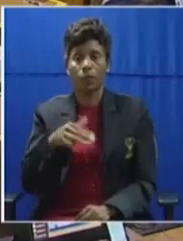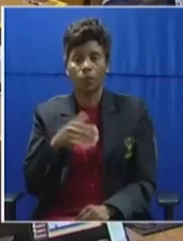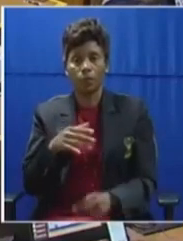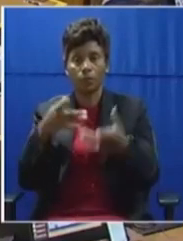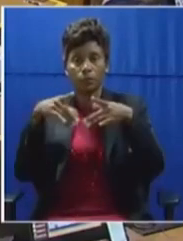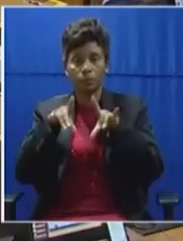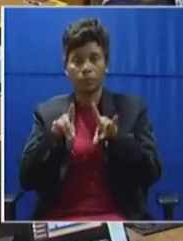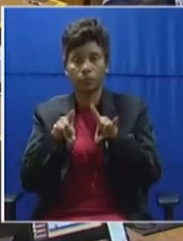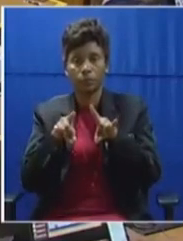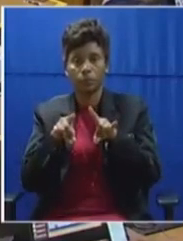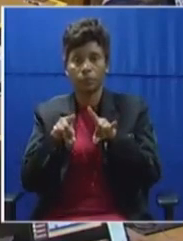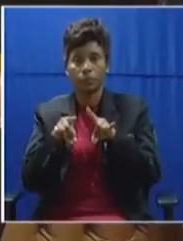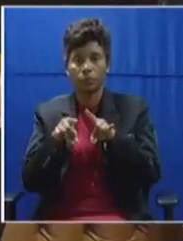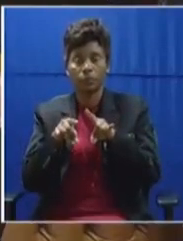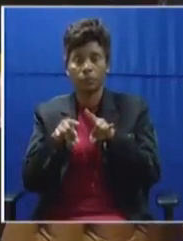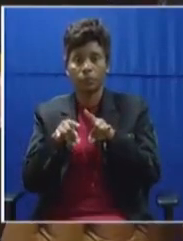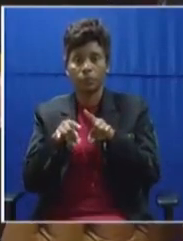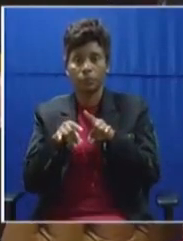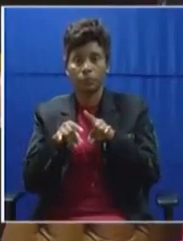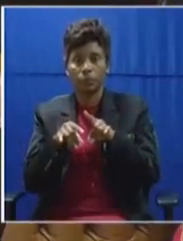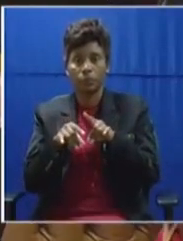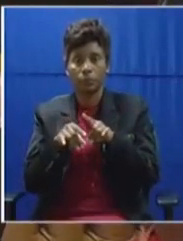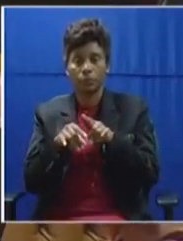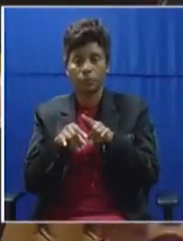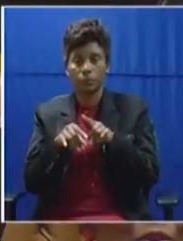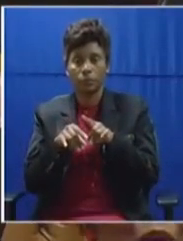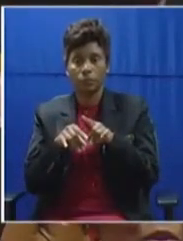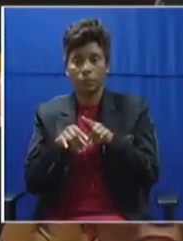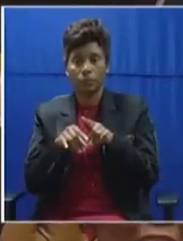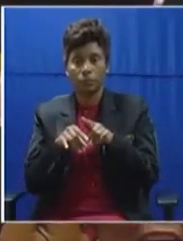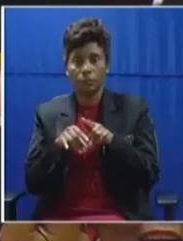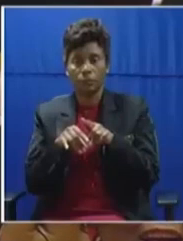ukuthi kuvumelekile yini nomgogwana first akachaze.